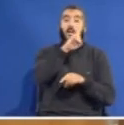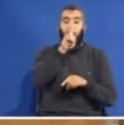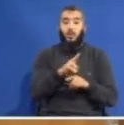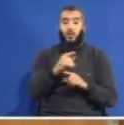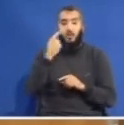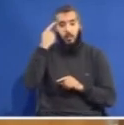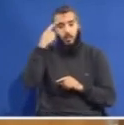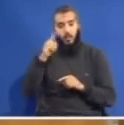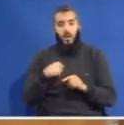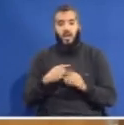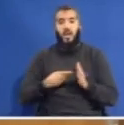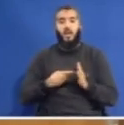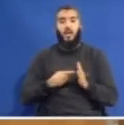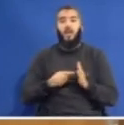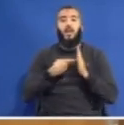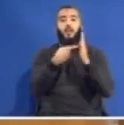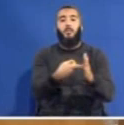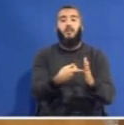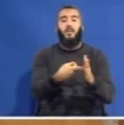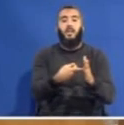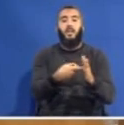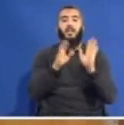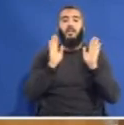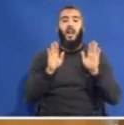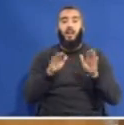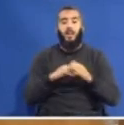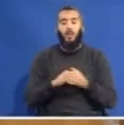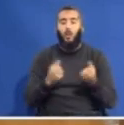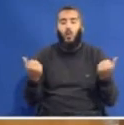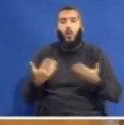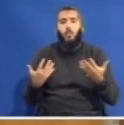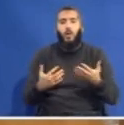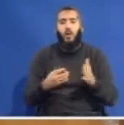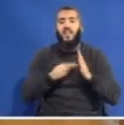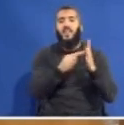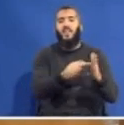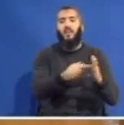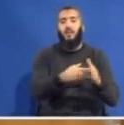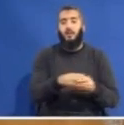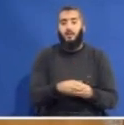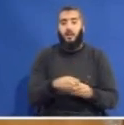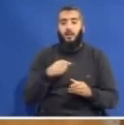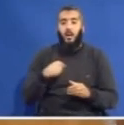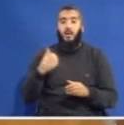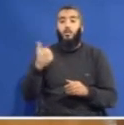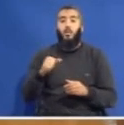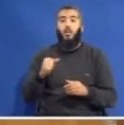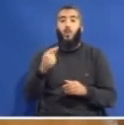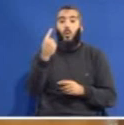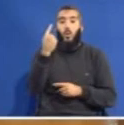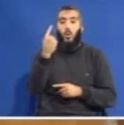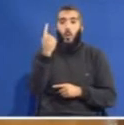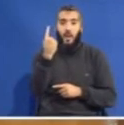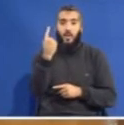طريقتين للقضاء نتاع الفوائد الصلوات الفائتة، إما أن نقضي يوما كاملا في وقت